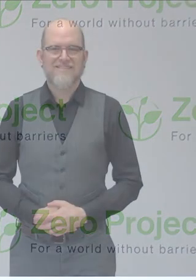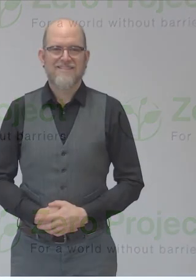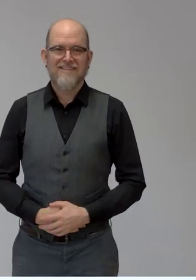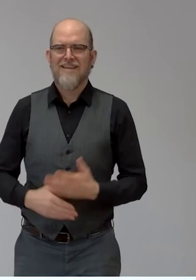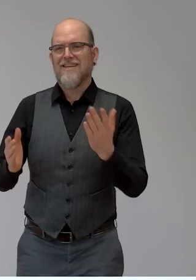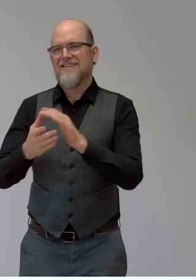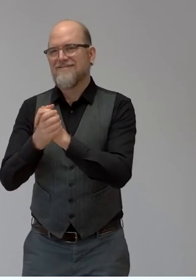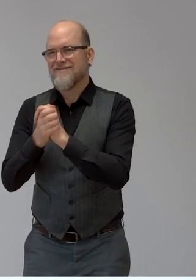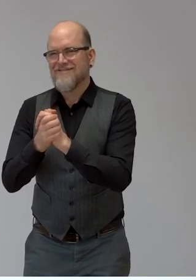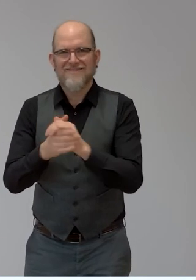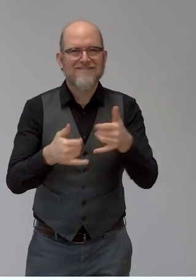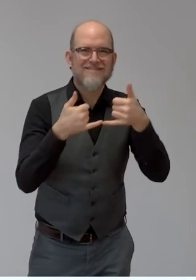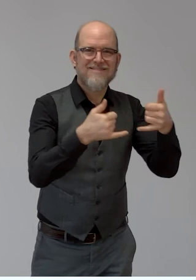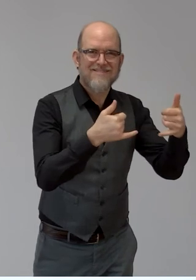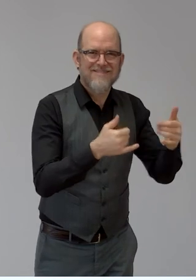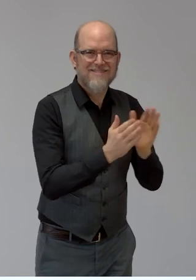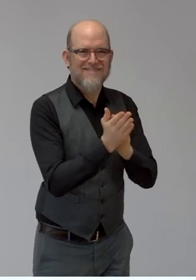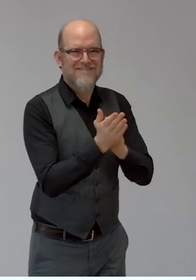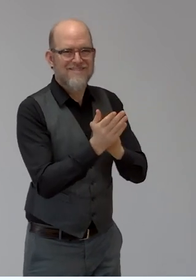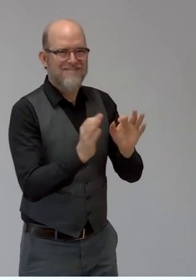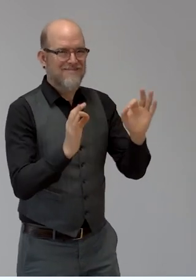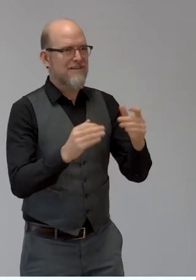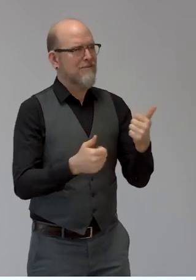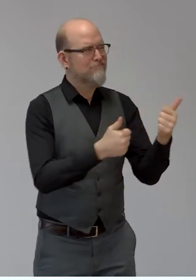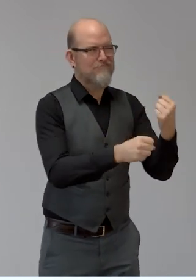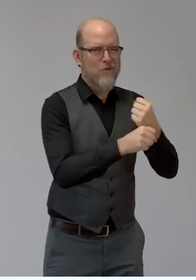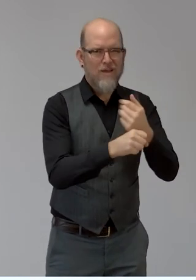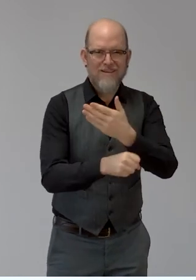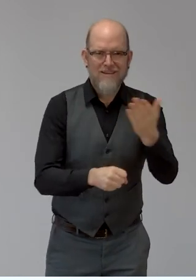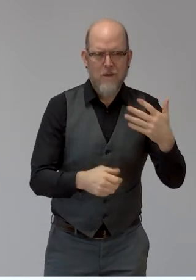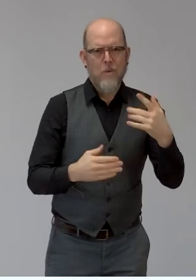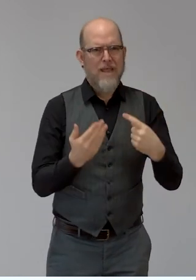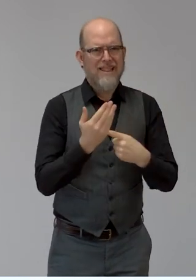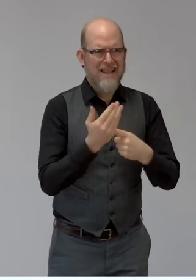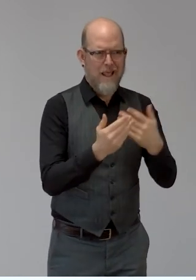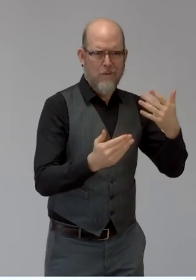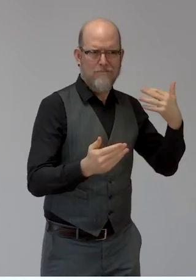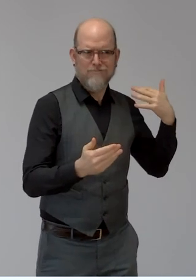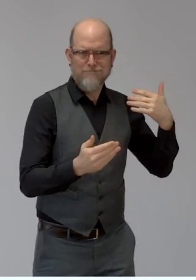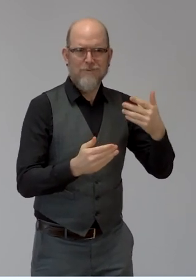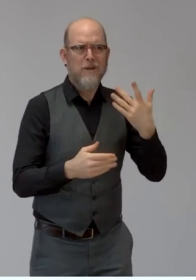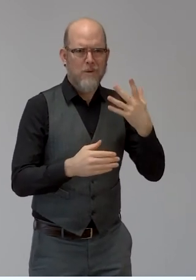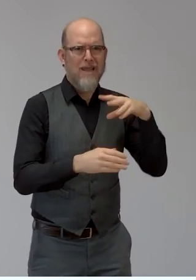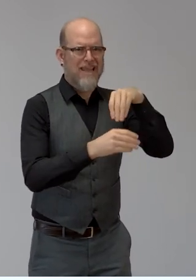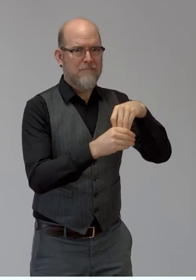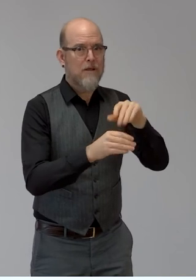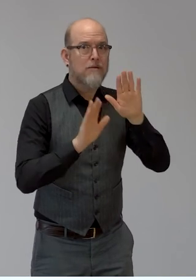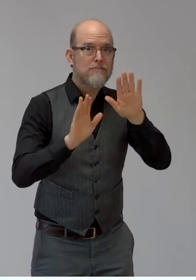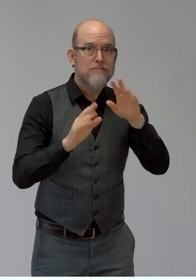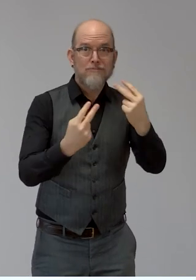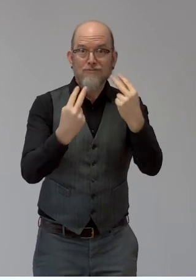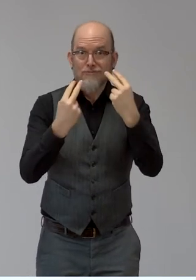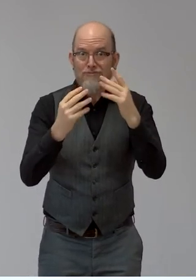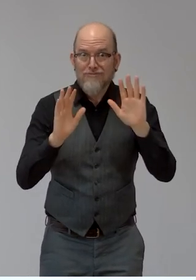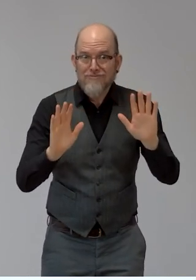Congratulations to our winners. Really well done. We saw a lot of technology in this session. Please stay with us. We will have another Awardee Hour at